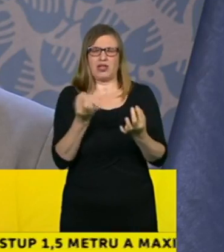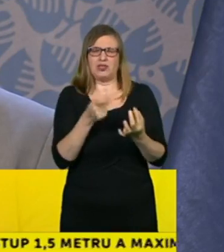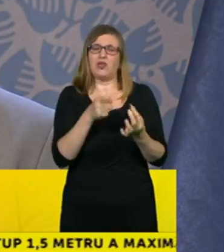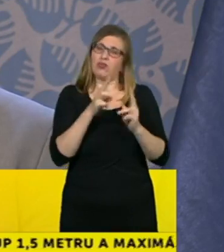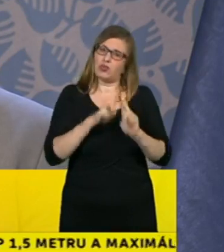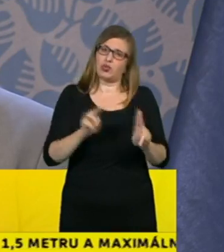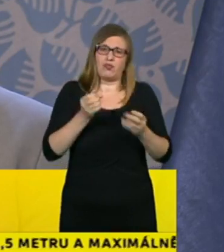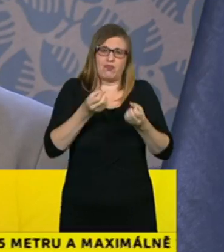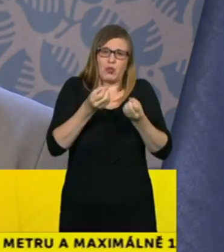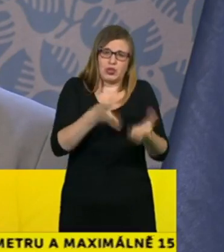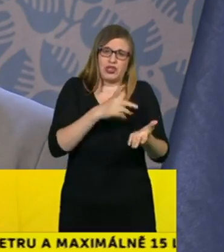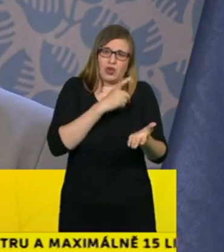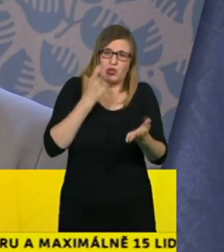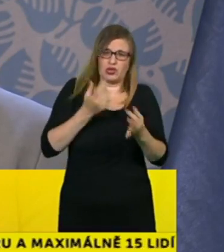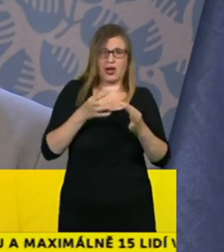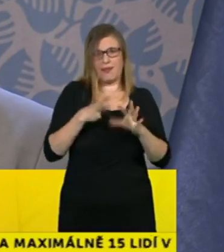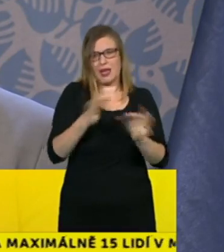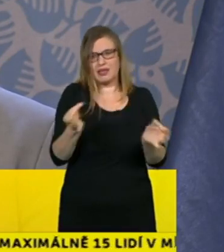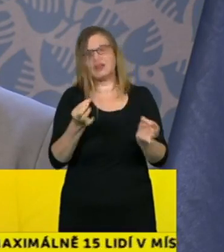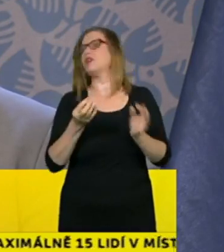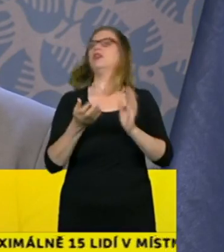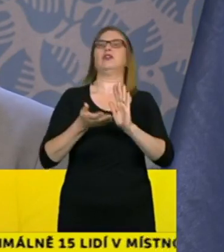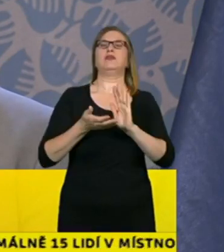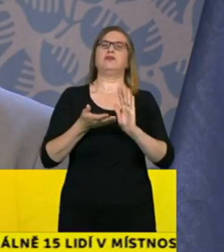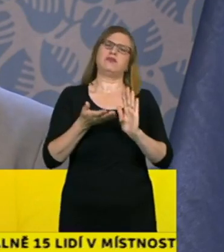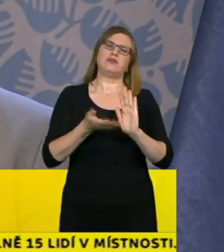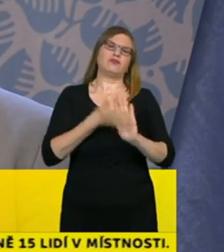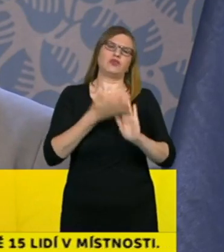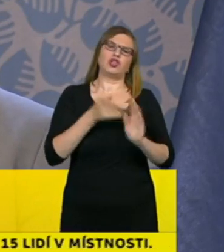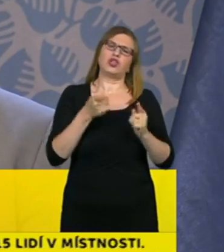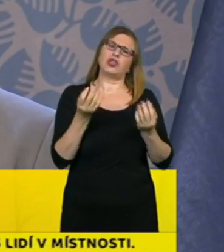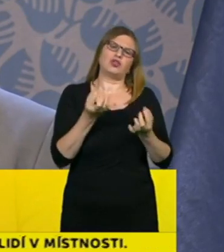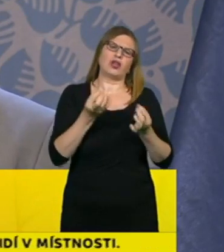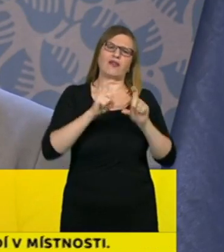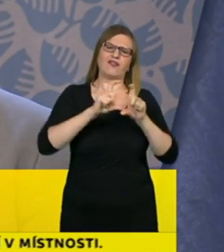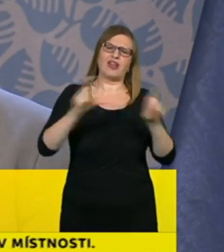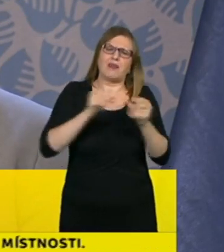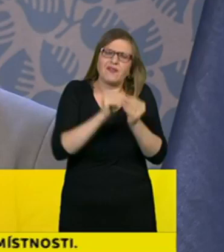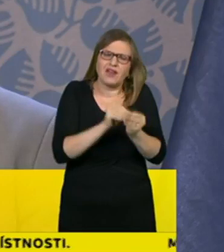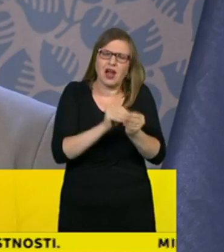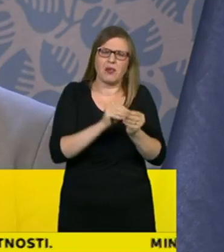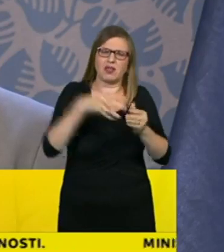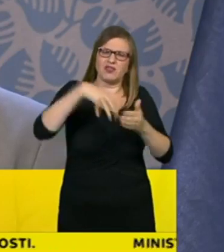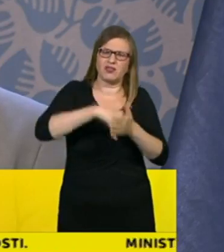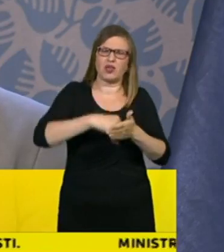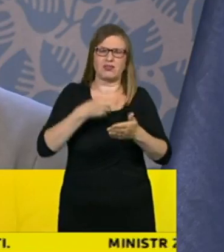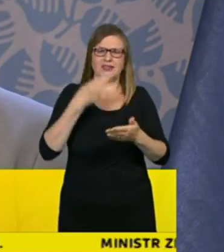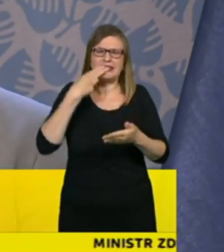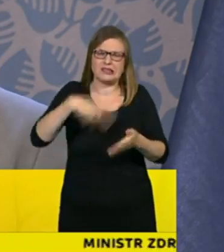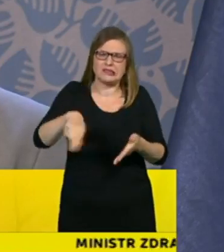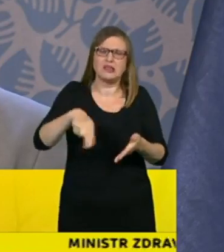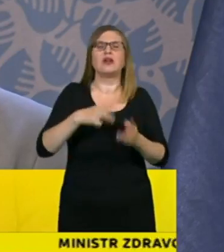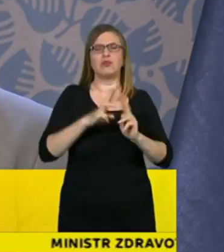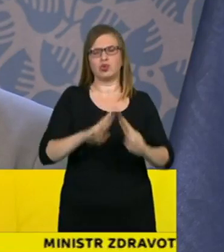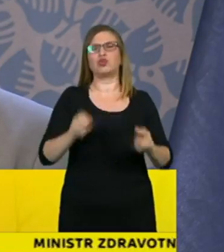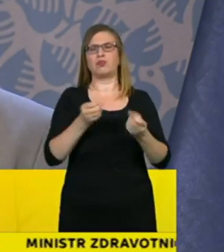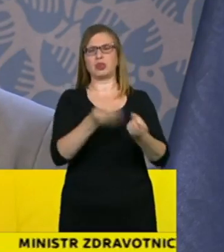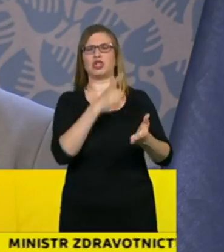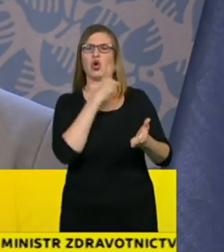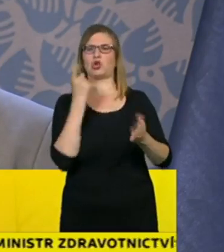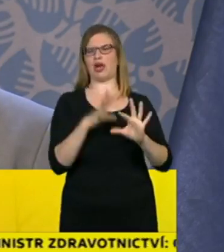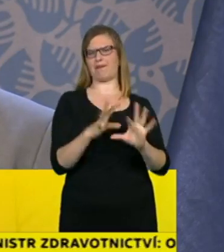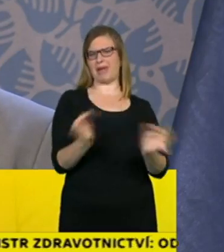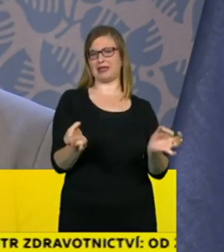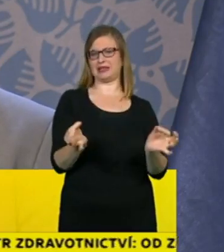nějakých specifických zdravotních indikací. Na druhou stranu v tisku jsme se setkávali s tím, že se polemizovalo, že rouška